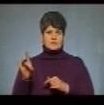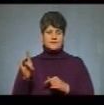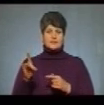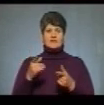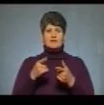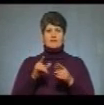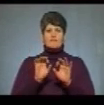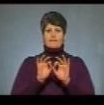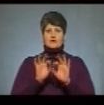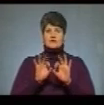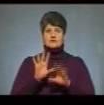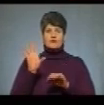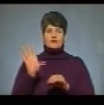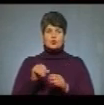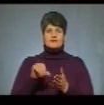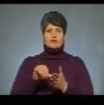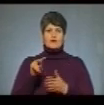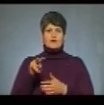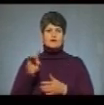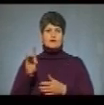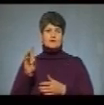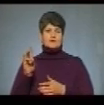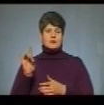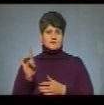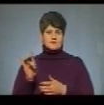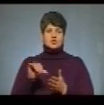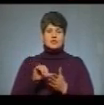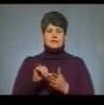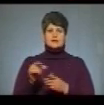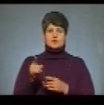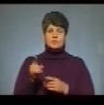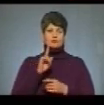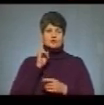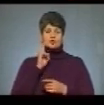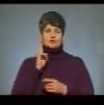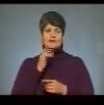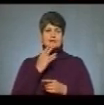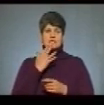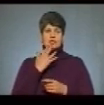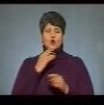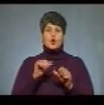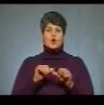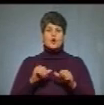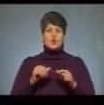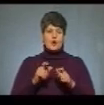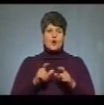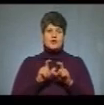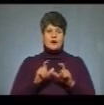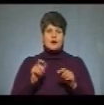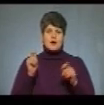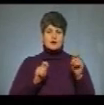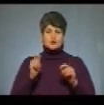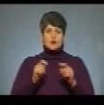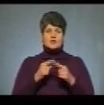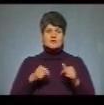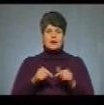народної міліції ЛНР. Члени Тернопільського молодіжного націоналістичного конгресу організували повстанський вертеп.